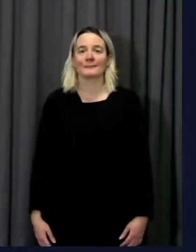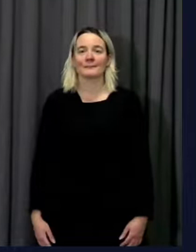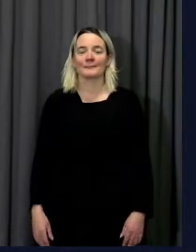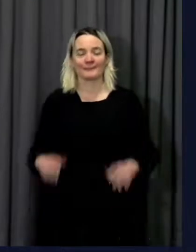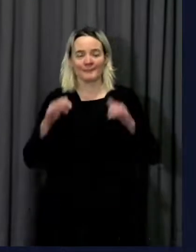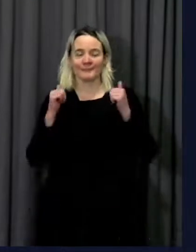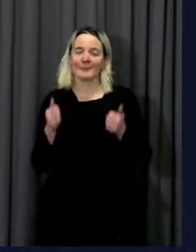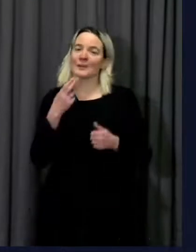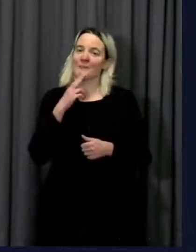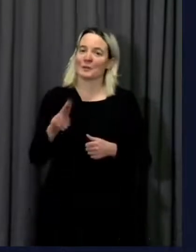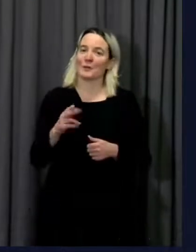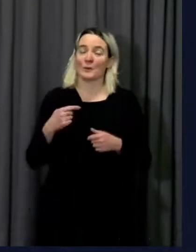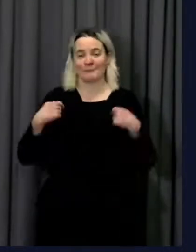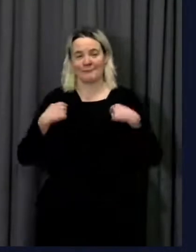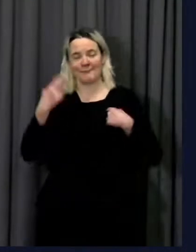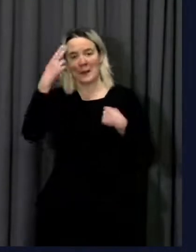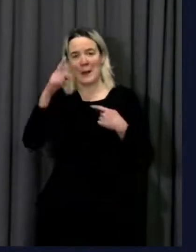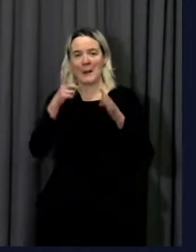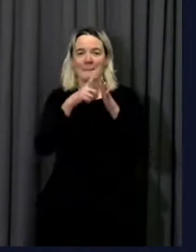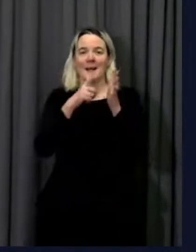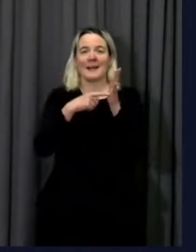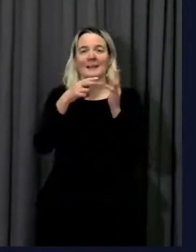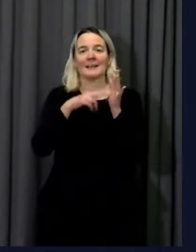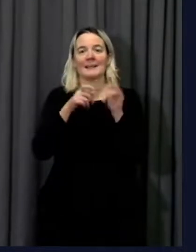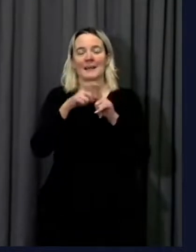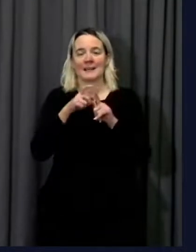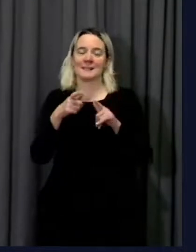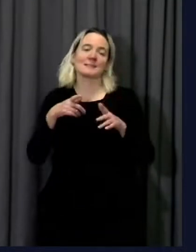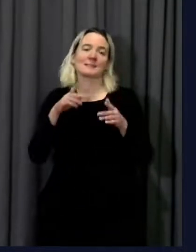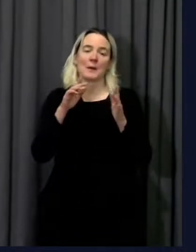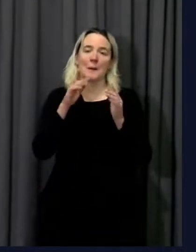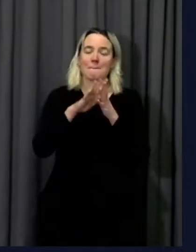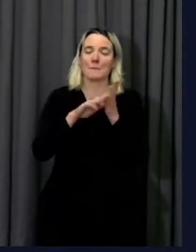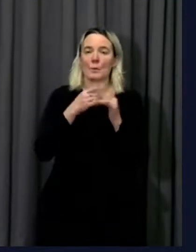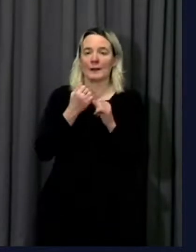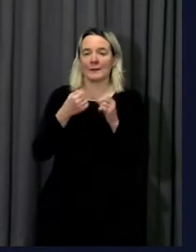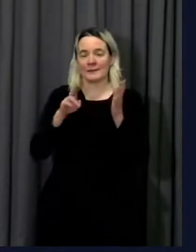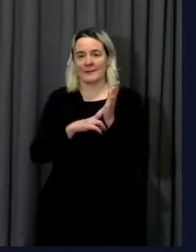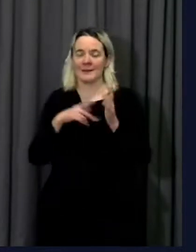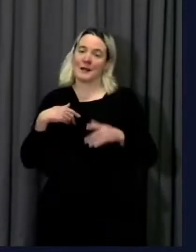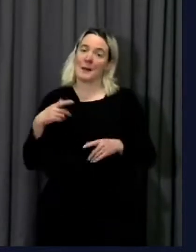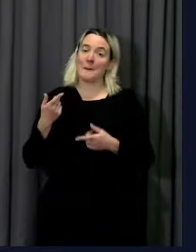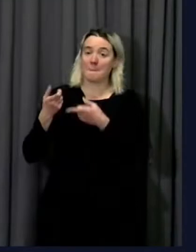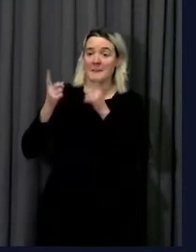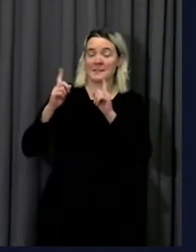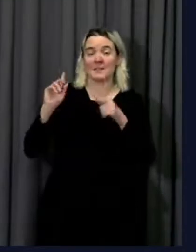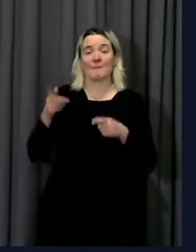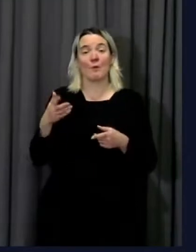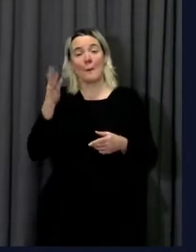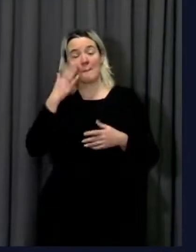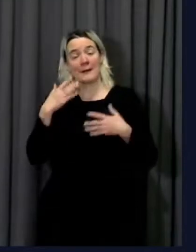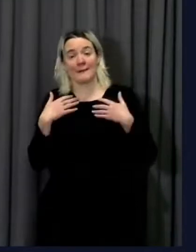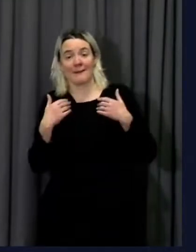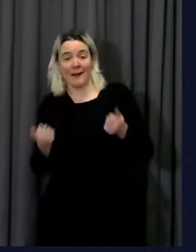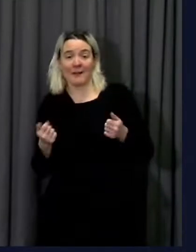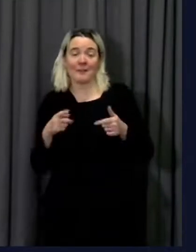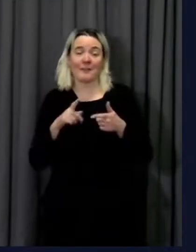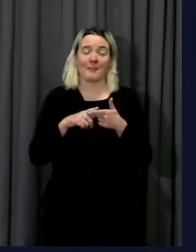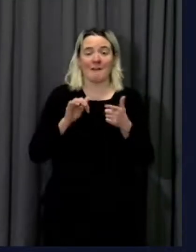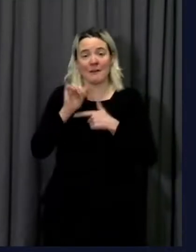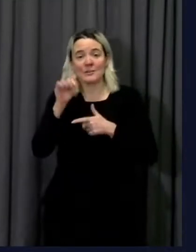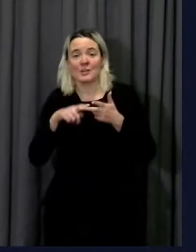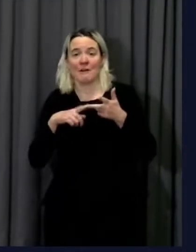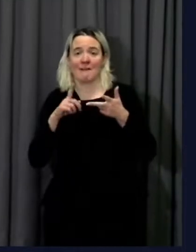Rhawn da, fi yw Llynedd Morgan, Gweneidog Iachud Meddwl, Sasiad. Mae'n bleser i mi gael cynnal y